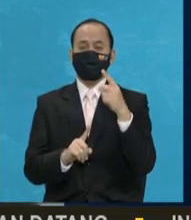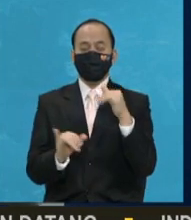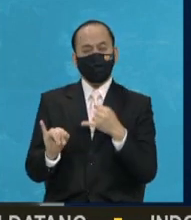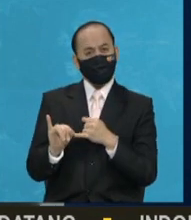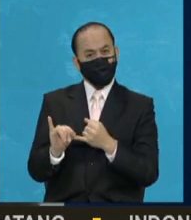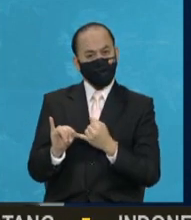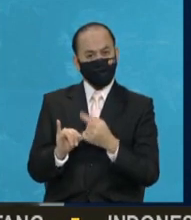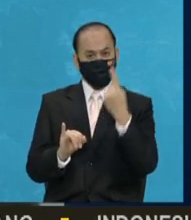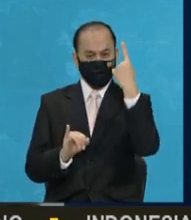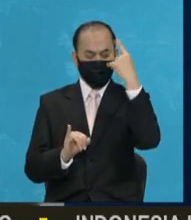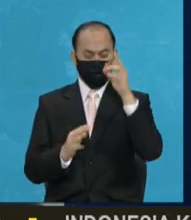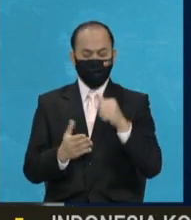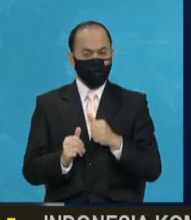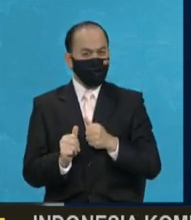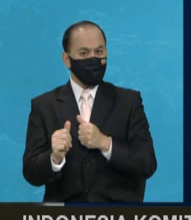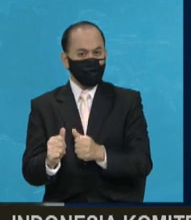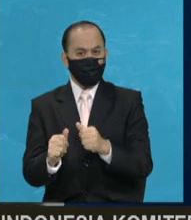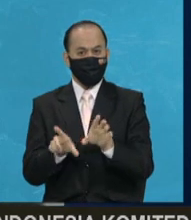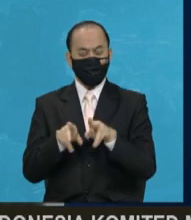seperti mengikuti